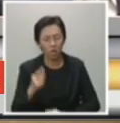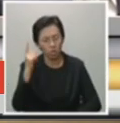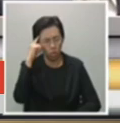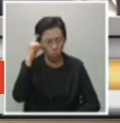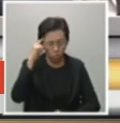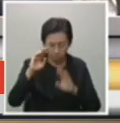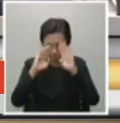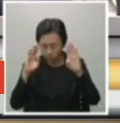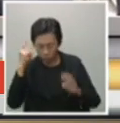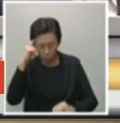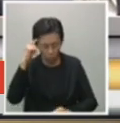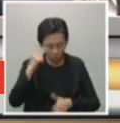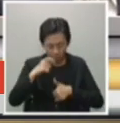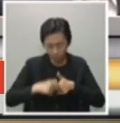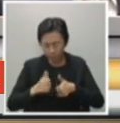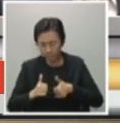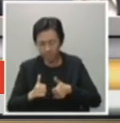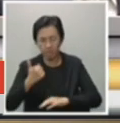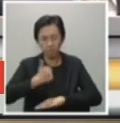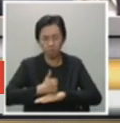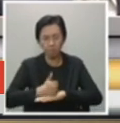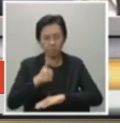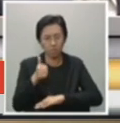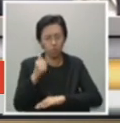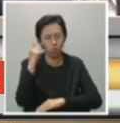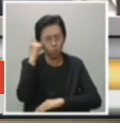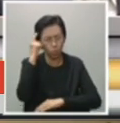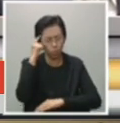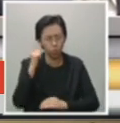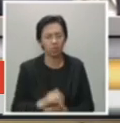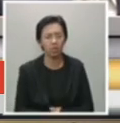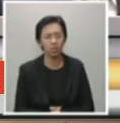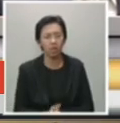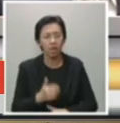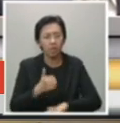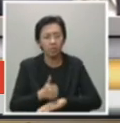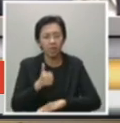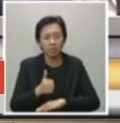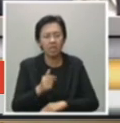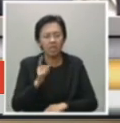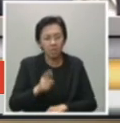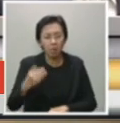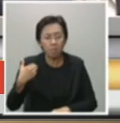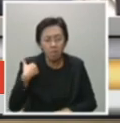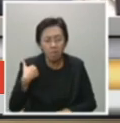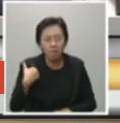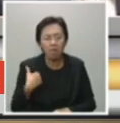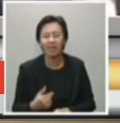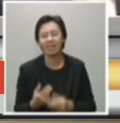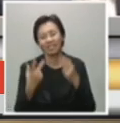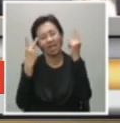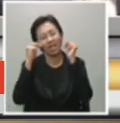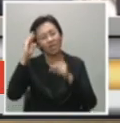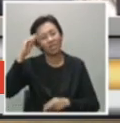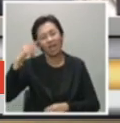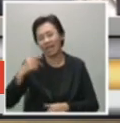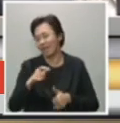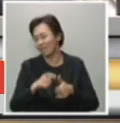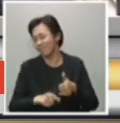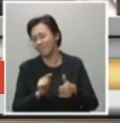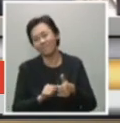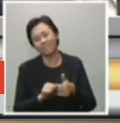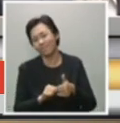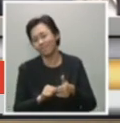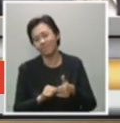ผู้นำที่ดีผู้นำที่ดีต้องมีแต่พลเอกประยุทธ์กลับไม่มีคุณสมบัติขั้นพื้นฐานในการดำรง